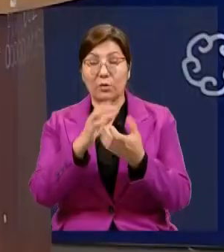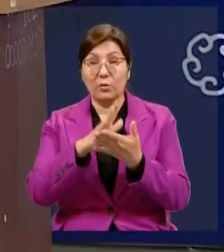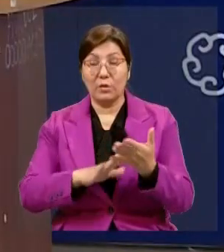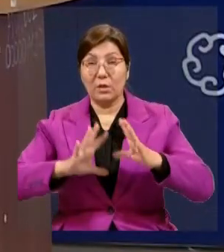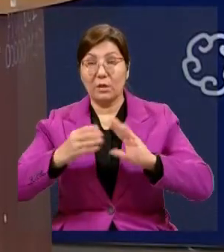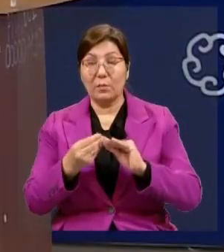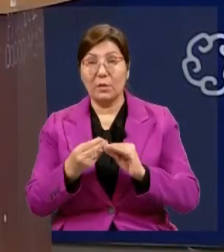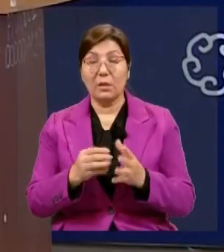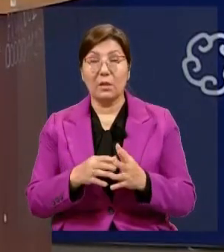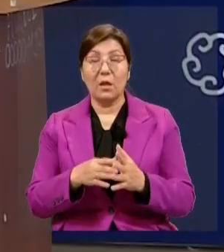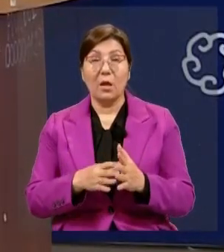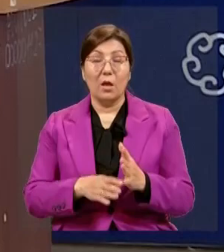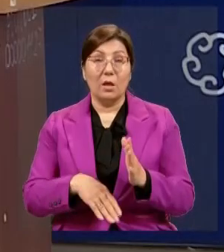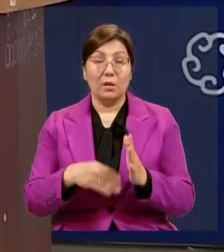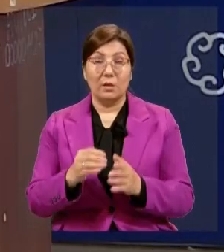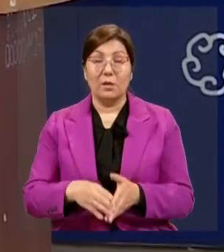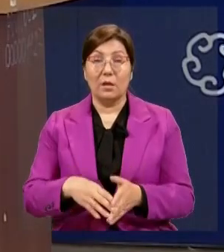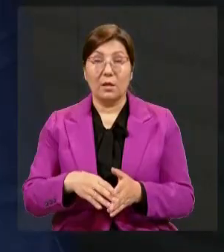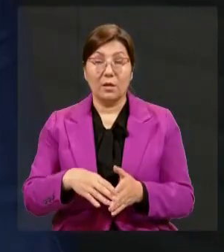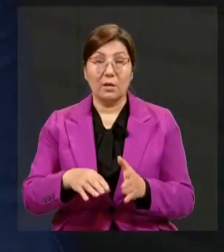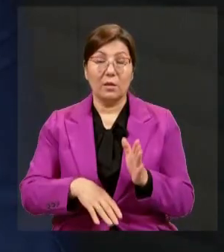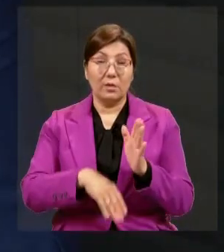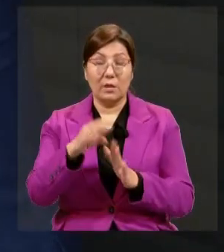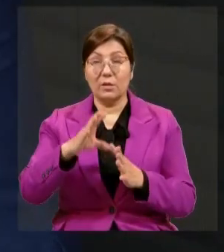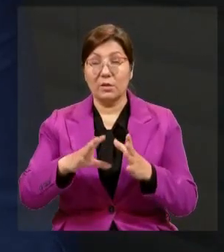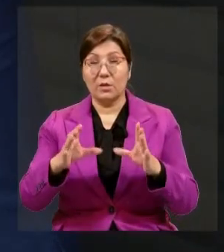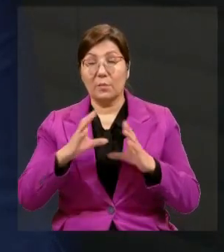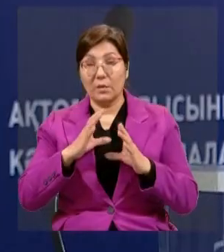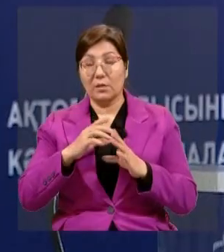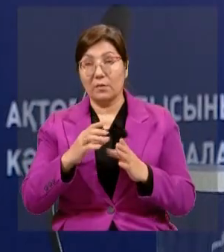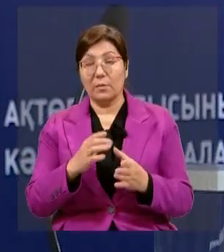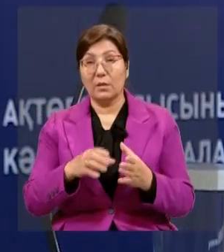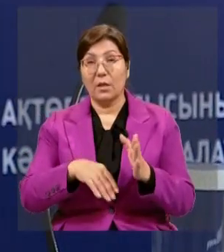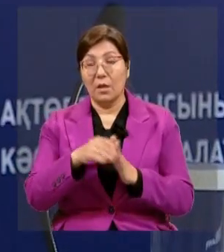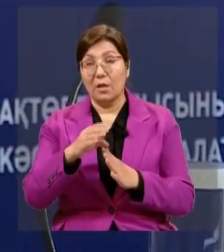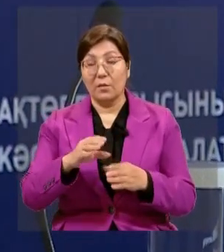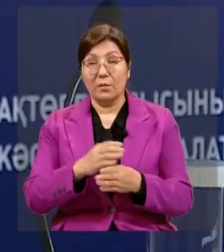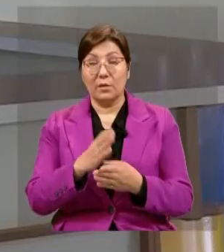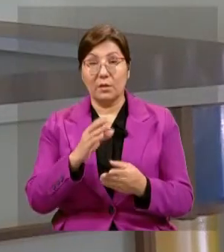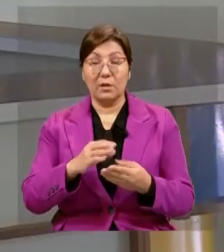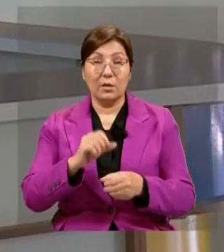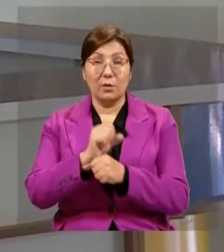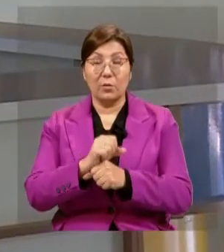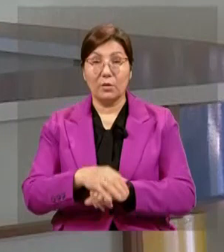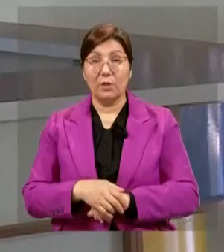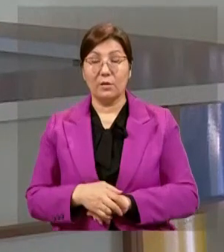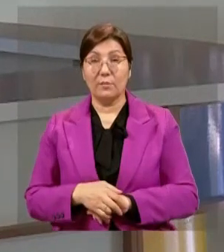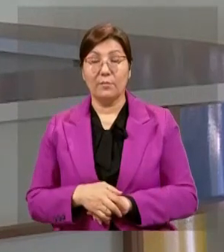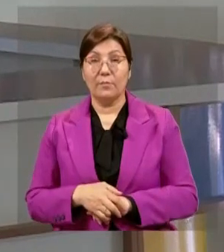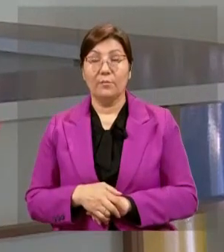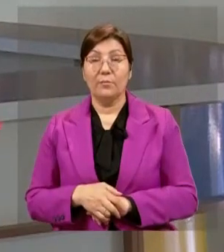аграрлық секторда көрсеткіштердің артып келе жатқанына тоқталды. Дегенмен салада кейбір мәселелер де бар. По мерам